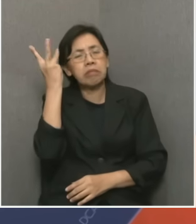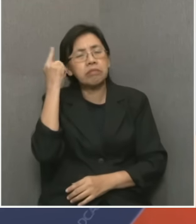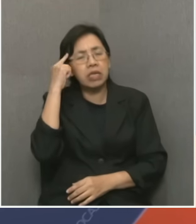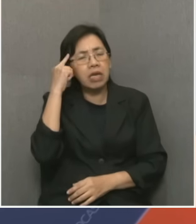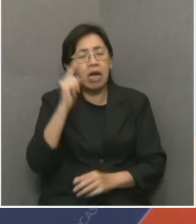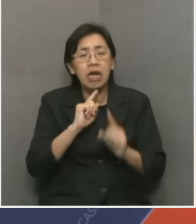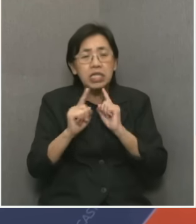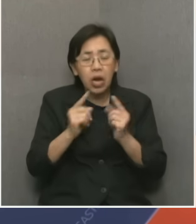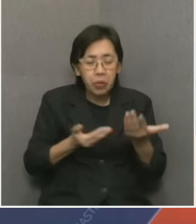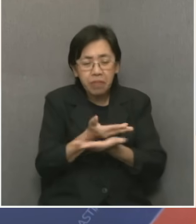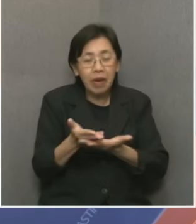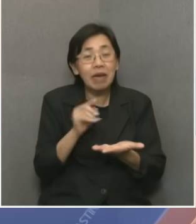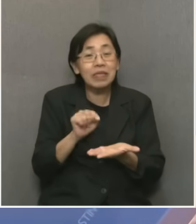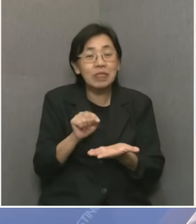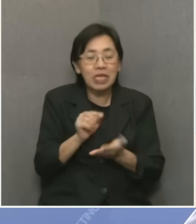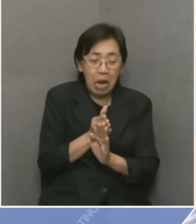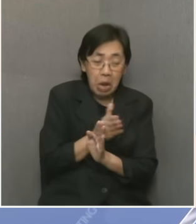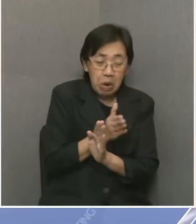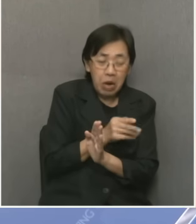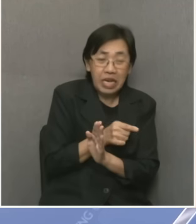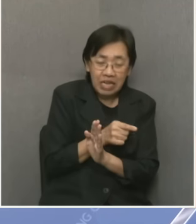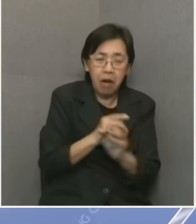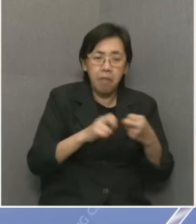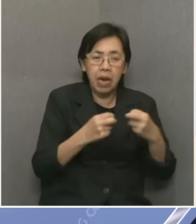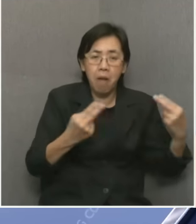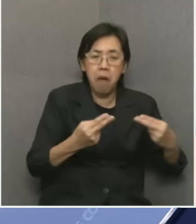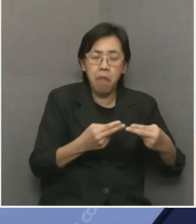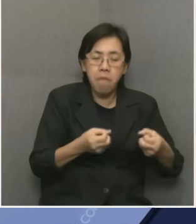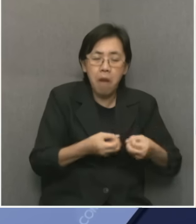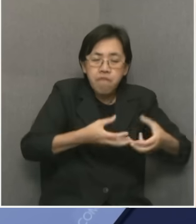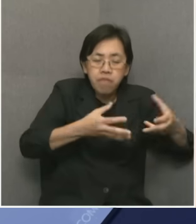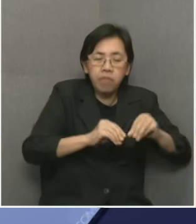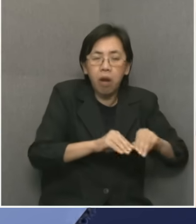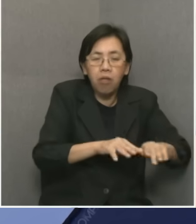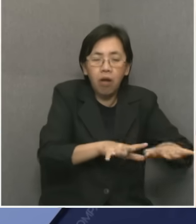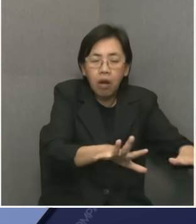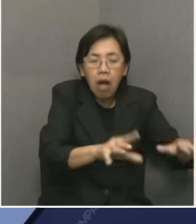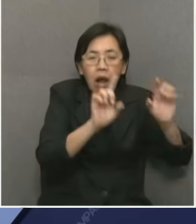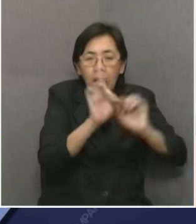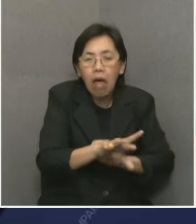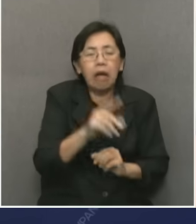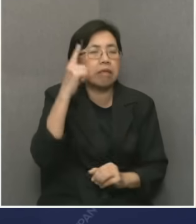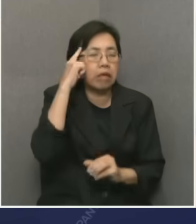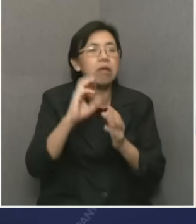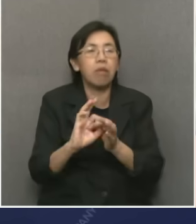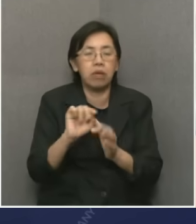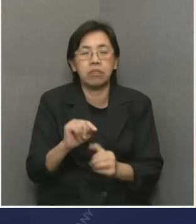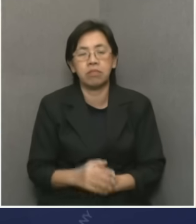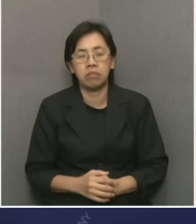ที่จะไปถึงจุดนั้นเนี่ยนะครับสถานการณ์มันจะลุกลามบานปลายอย่างรวดเร็วแล้วก็รุนแรงนะครับจ